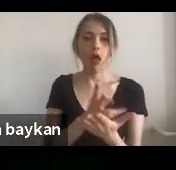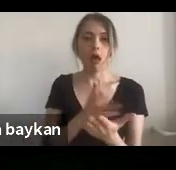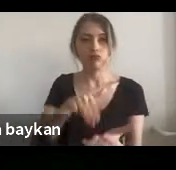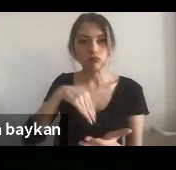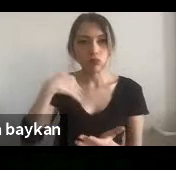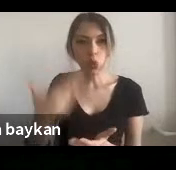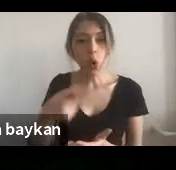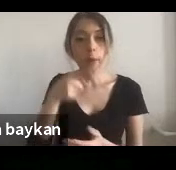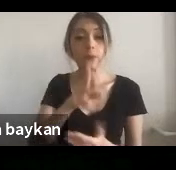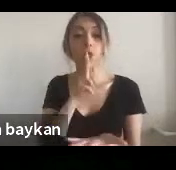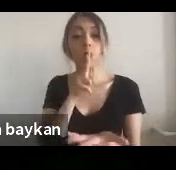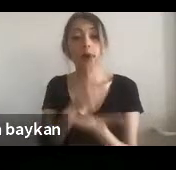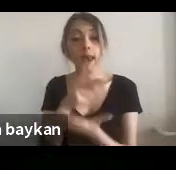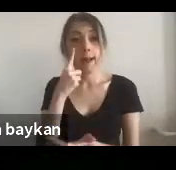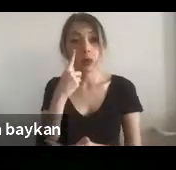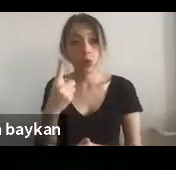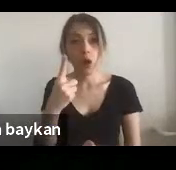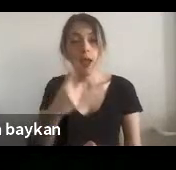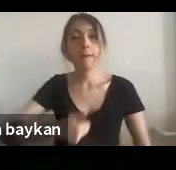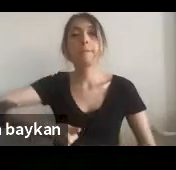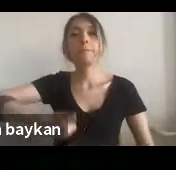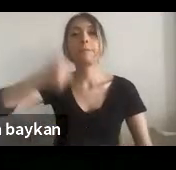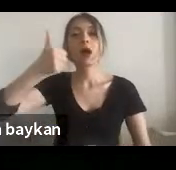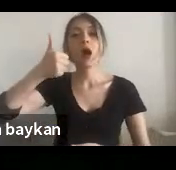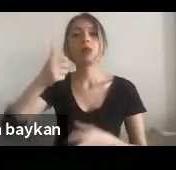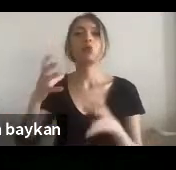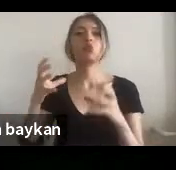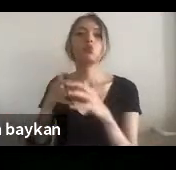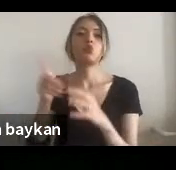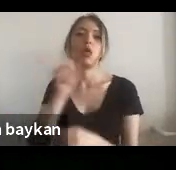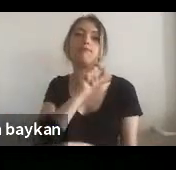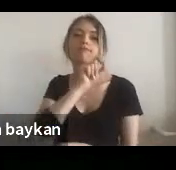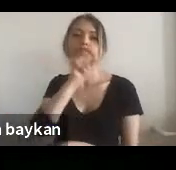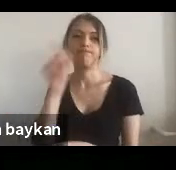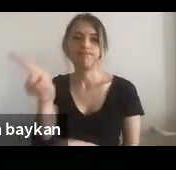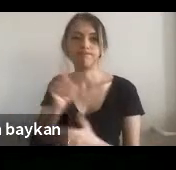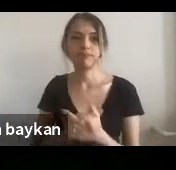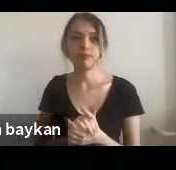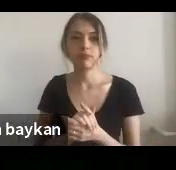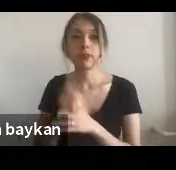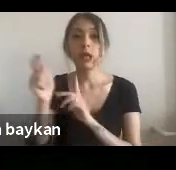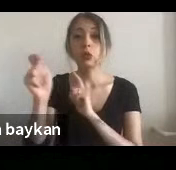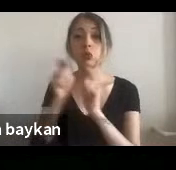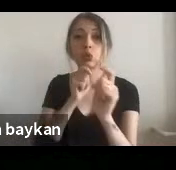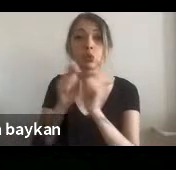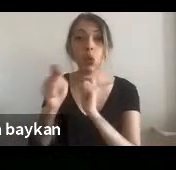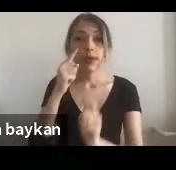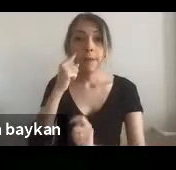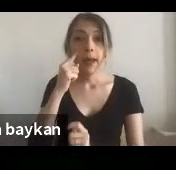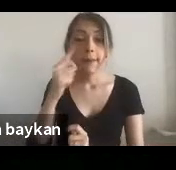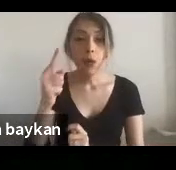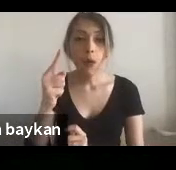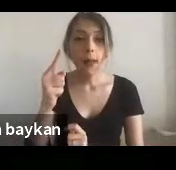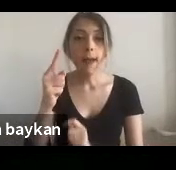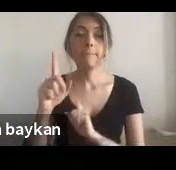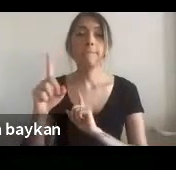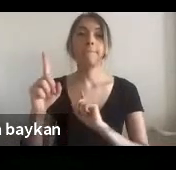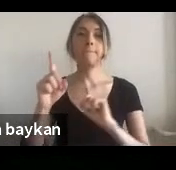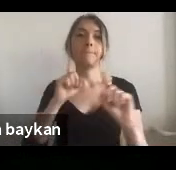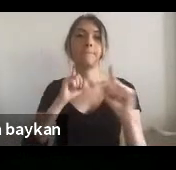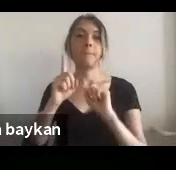karar Bakanlar Komitesi'ne gönderiliyor. Sözleşme uyarınca mahkemenin